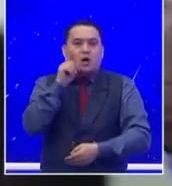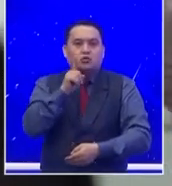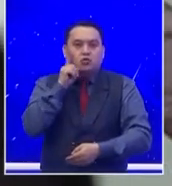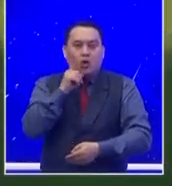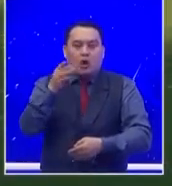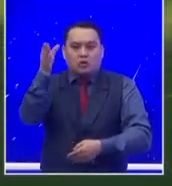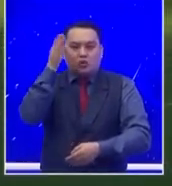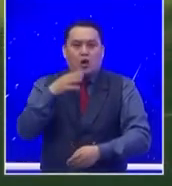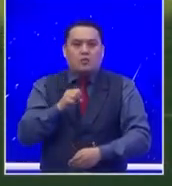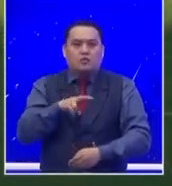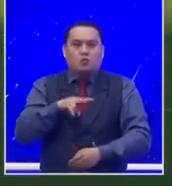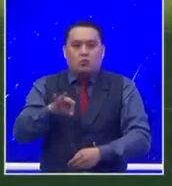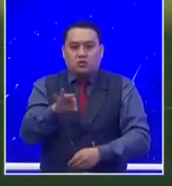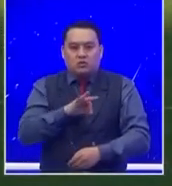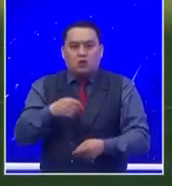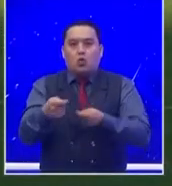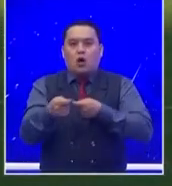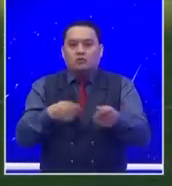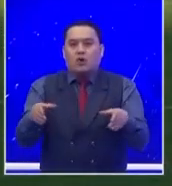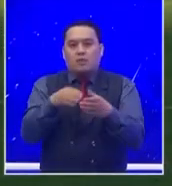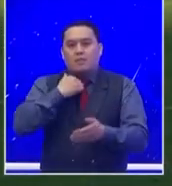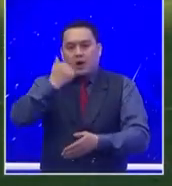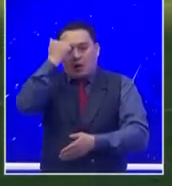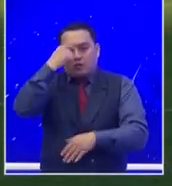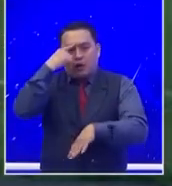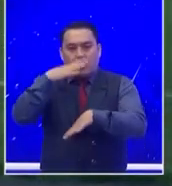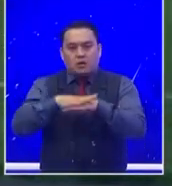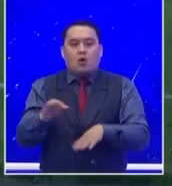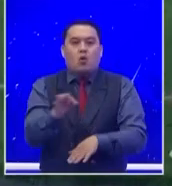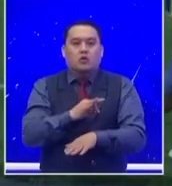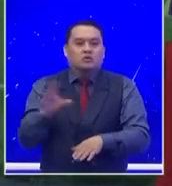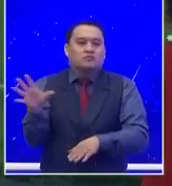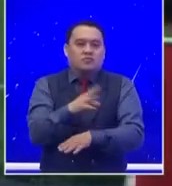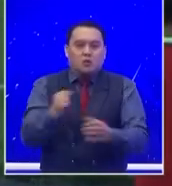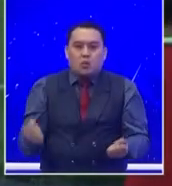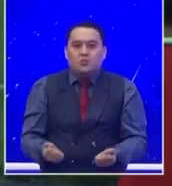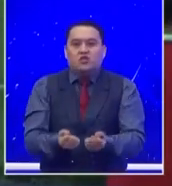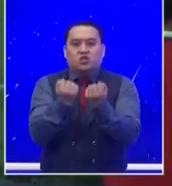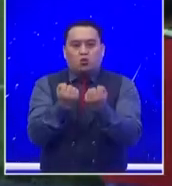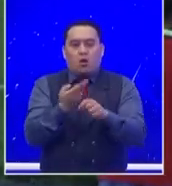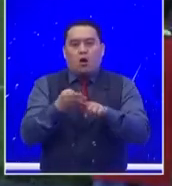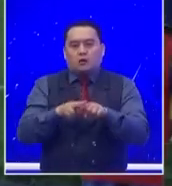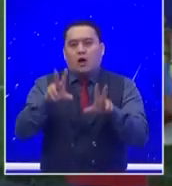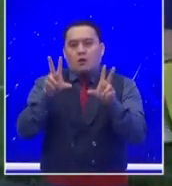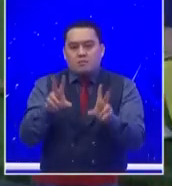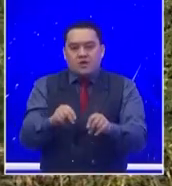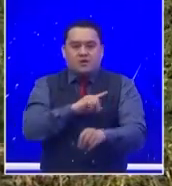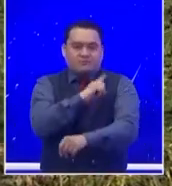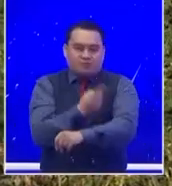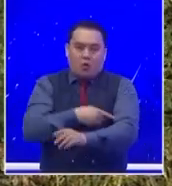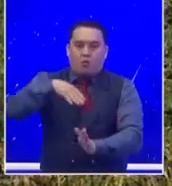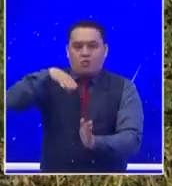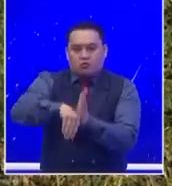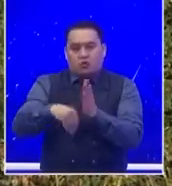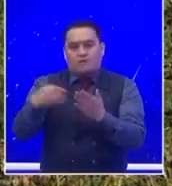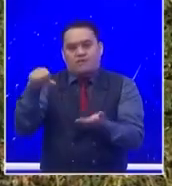академии уже тосол руководство команды поблагодарила аманды к баталова за всестороннюю поддержку и пообещала не жалеть сил для